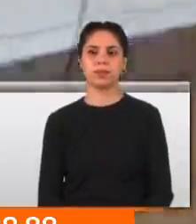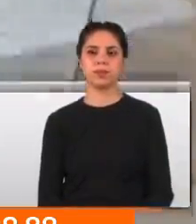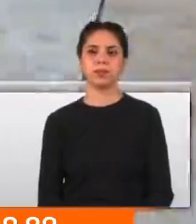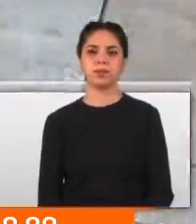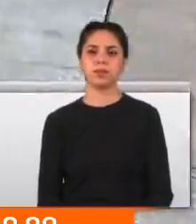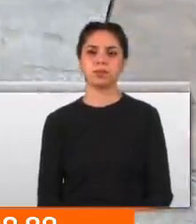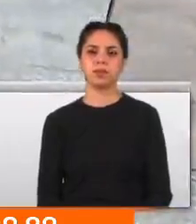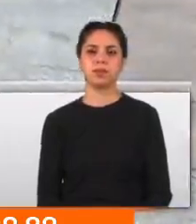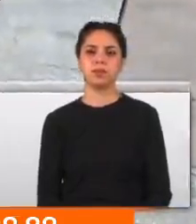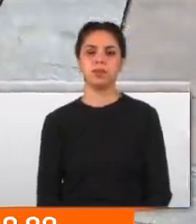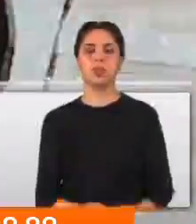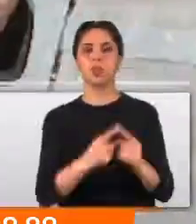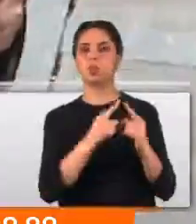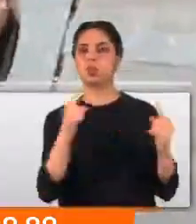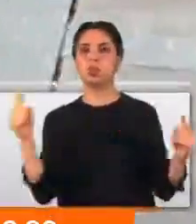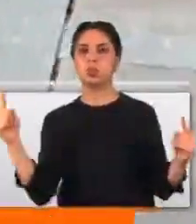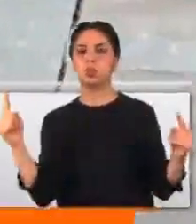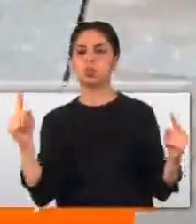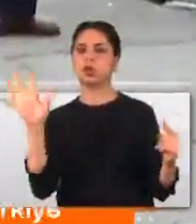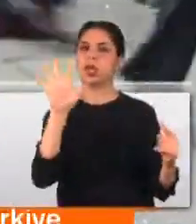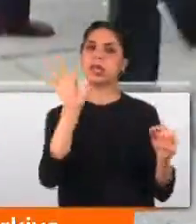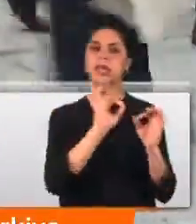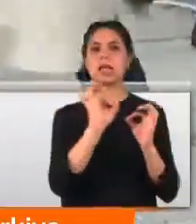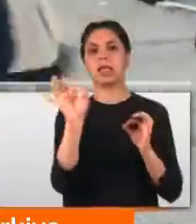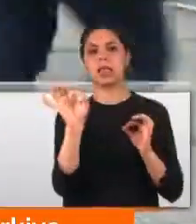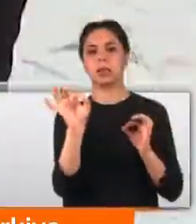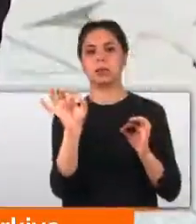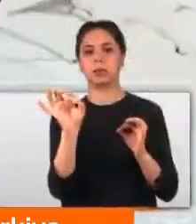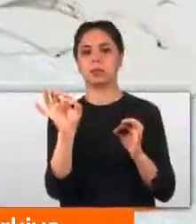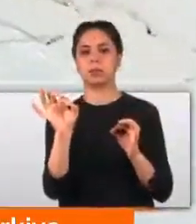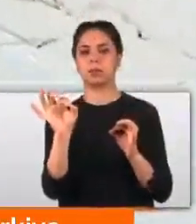ne kadardır uzunluğu Sizce Herhalde 50 santim